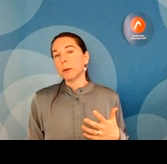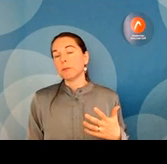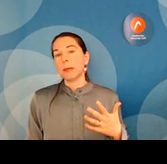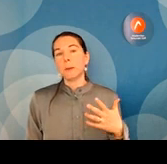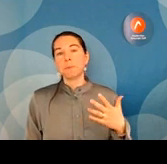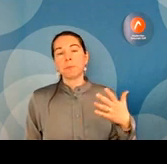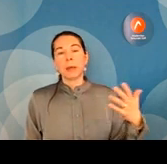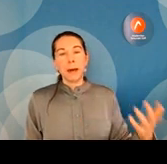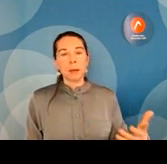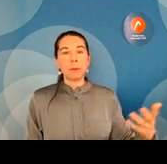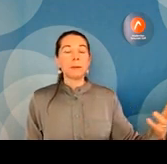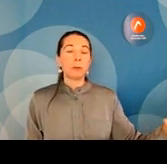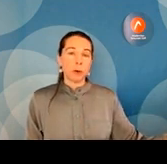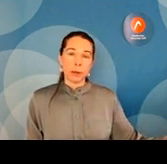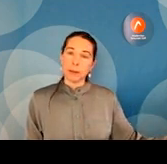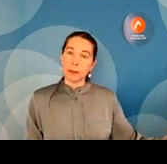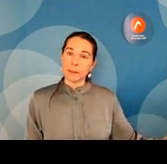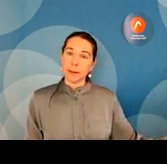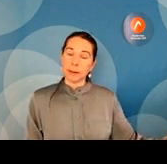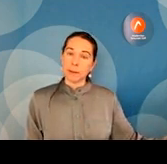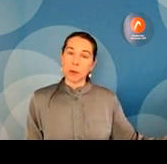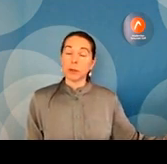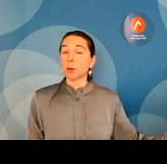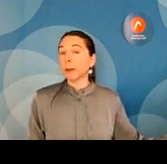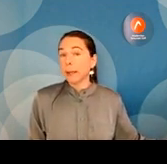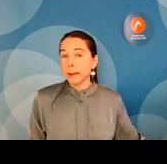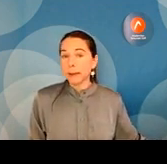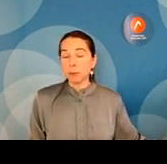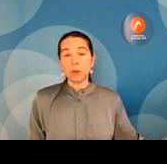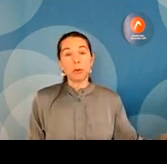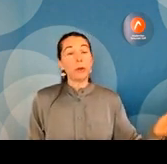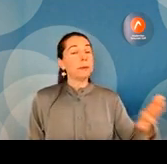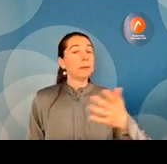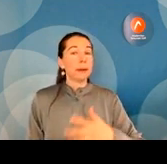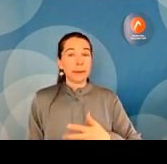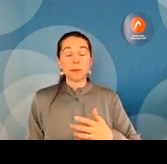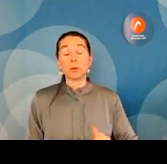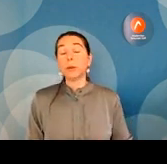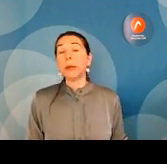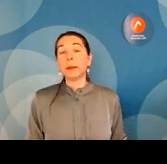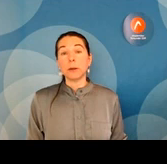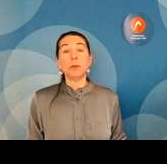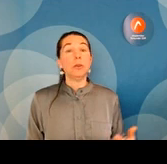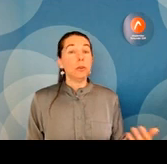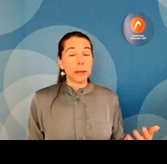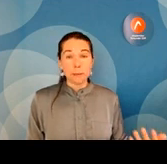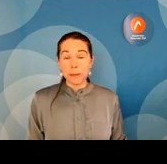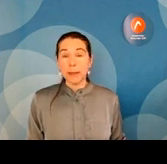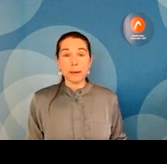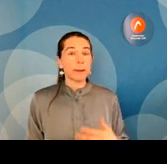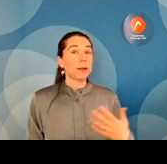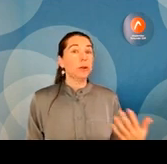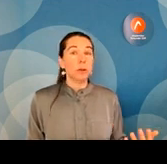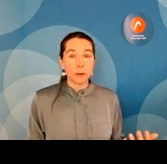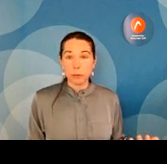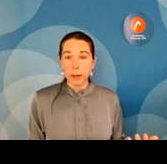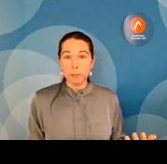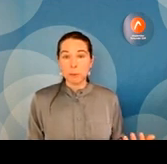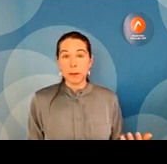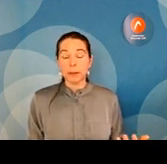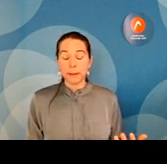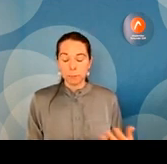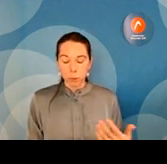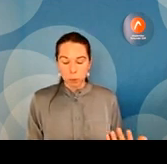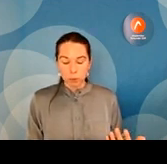det faktum att vi arbetar för att anställda ska kunna jobba längre betyder ju inte att det exkluderar nyexaminerade eller yngre